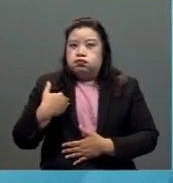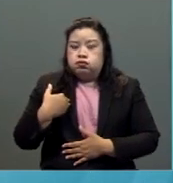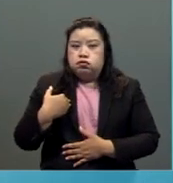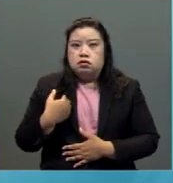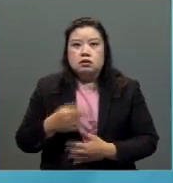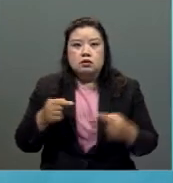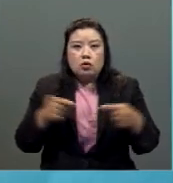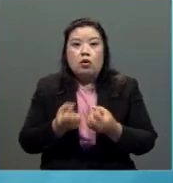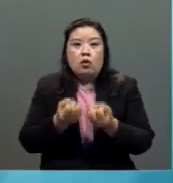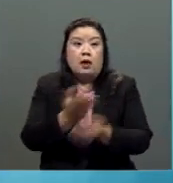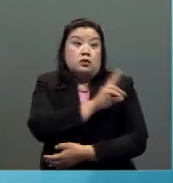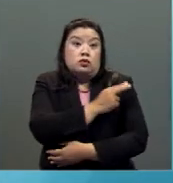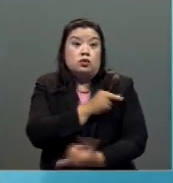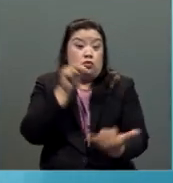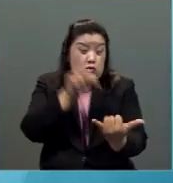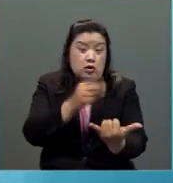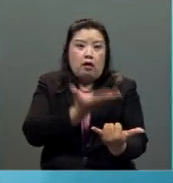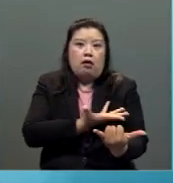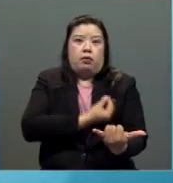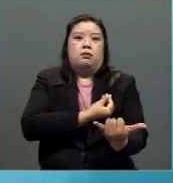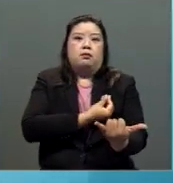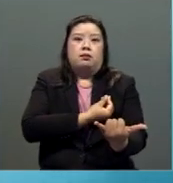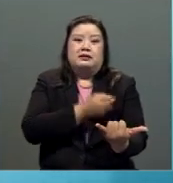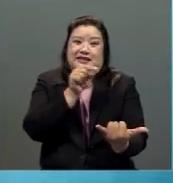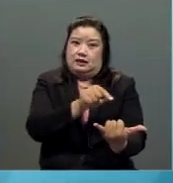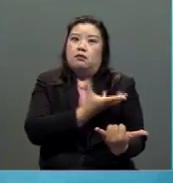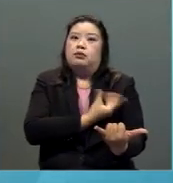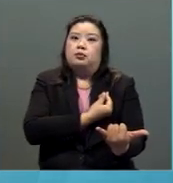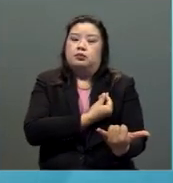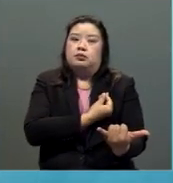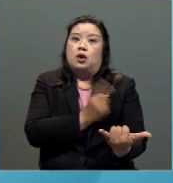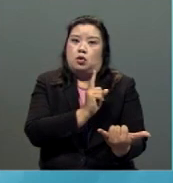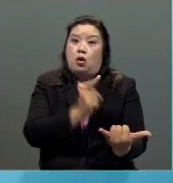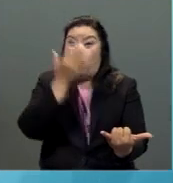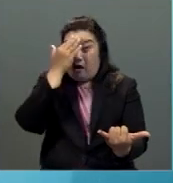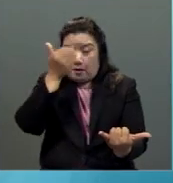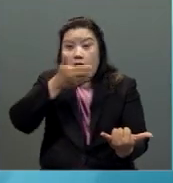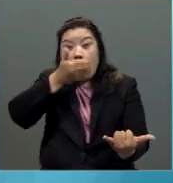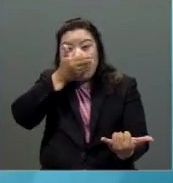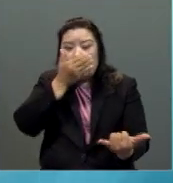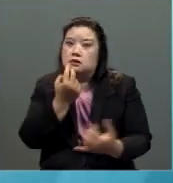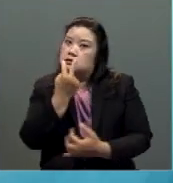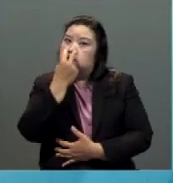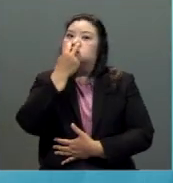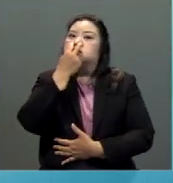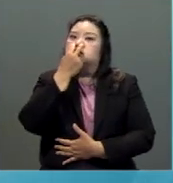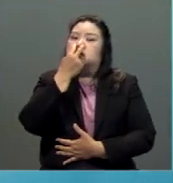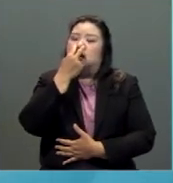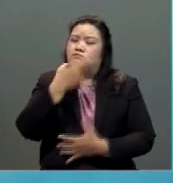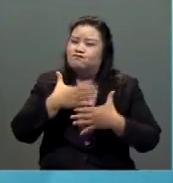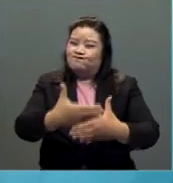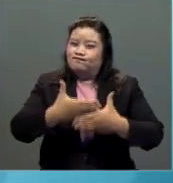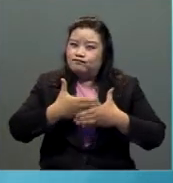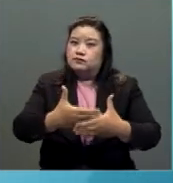แล้วเพราะฉะนั้นเข้าสู่ภาวะช็อกเนี่ยก็แพทย์ก็ต้องใส่ท่อช่วยหายใจต้องช่วยชีวิตแบบเต็มที่ที่สุด